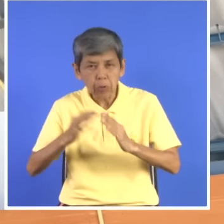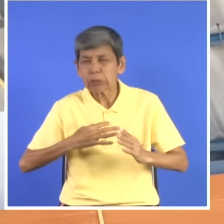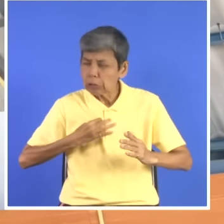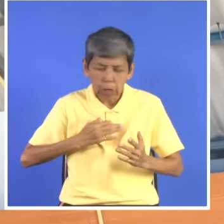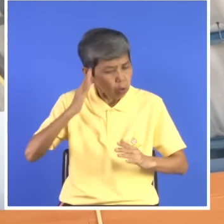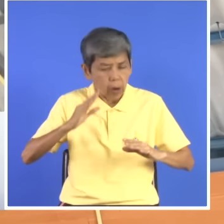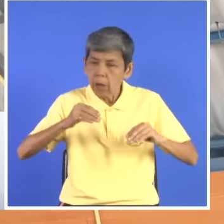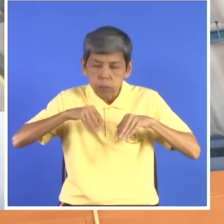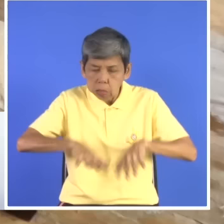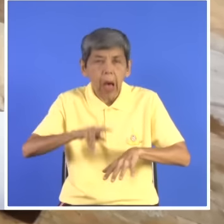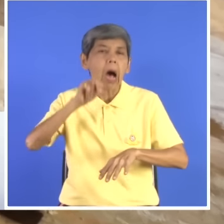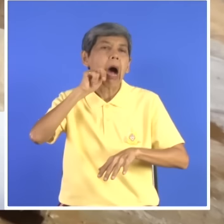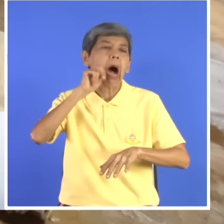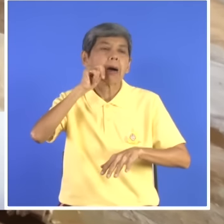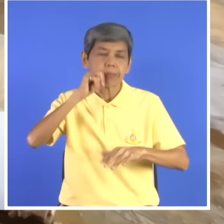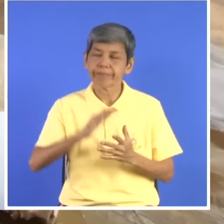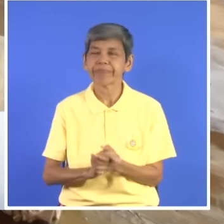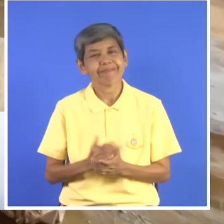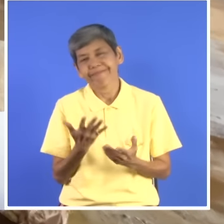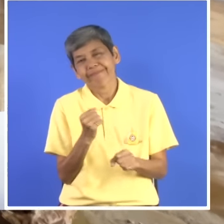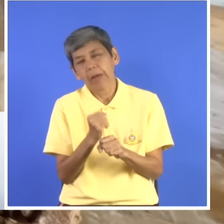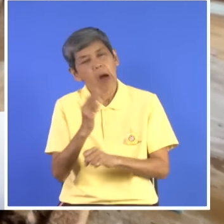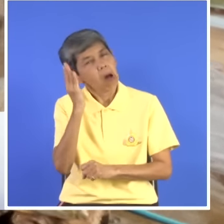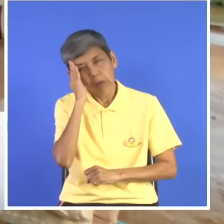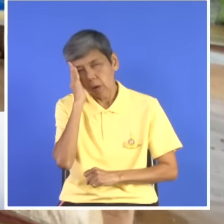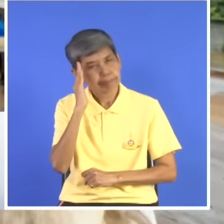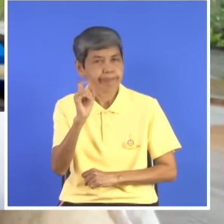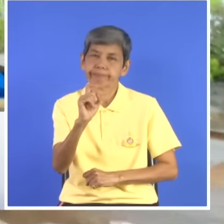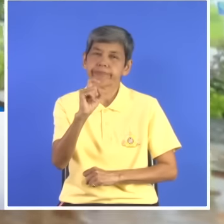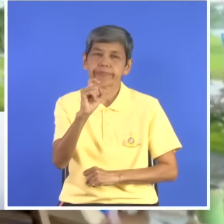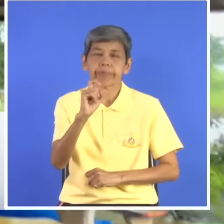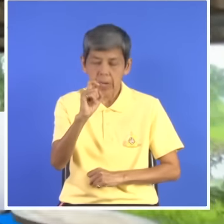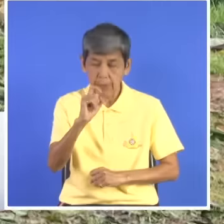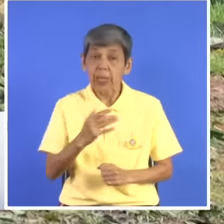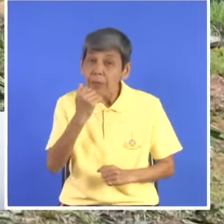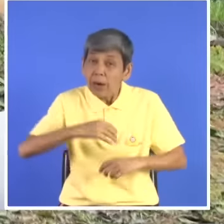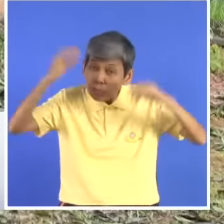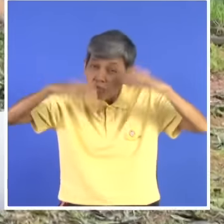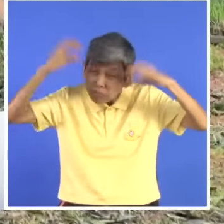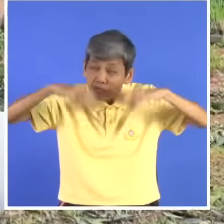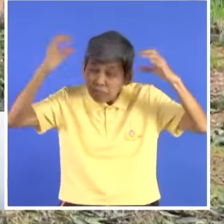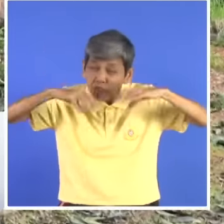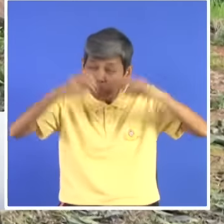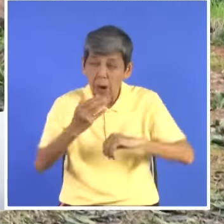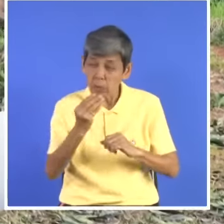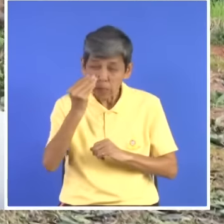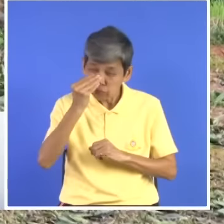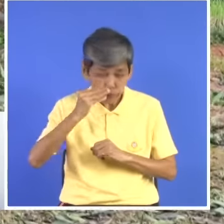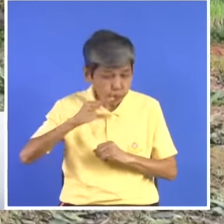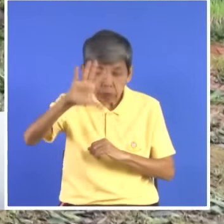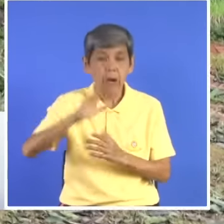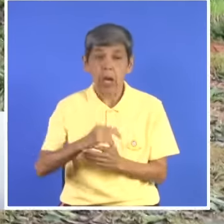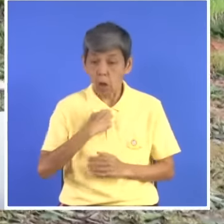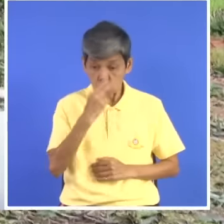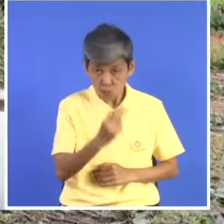อนนี่เปียกได้รับความเสียหายไม่สามารถเนี่ยนอนพักได้เมื่อคืนนี้เนื่องจากว่ามีฝนตกตลอดทั้งคืนล่าสุดไปส